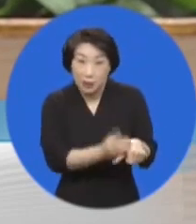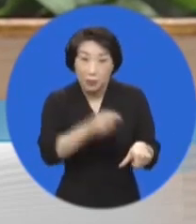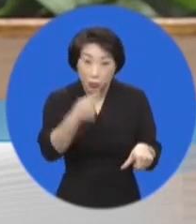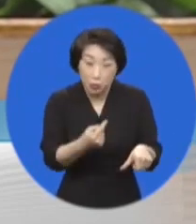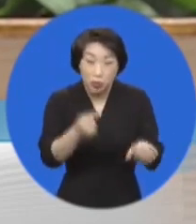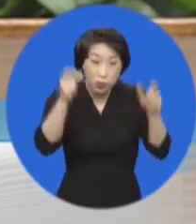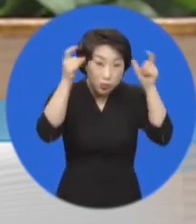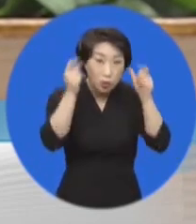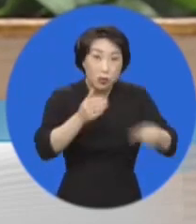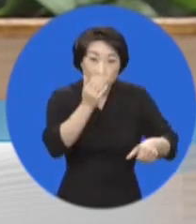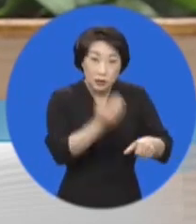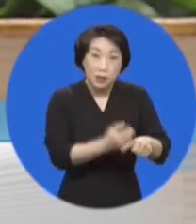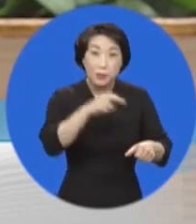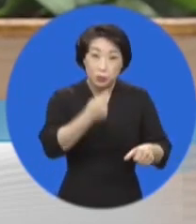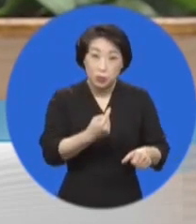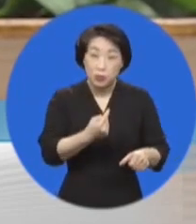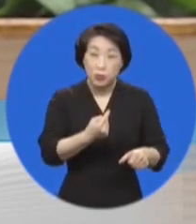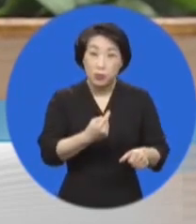소를 잡아도